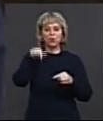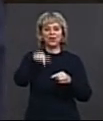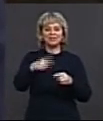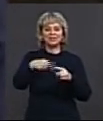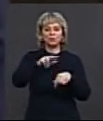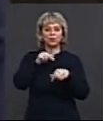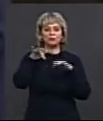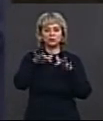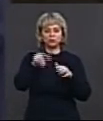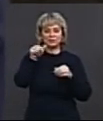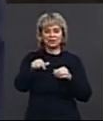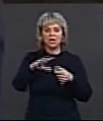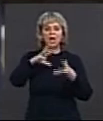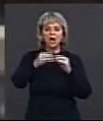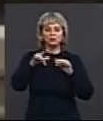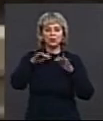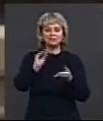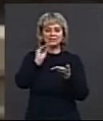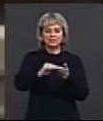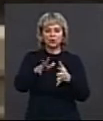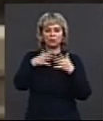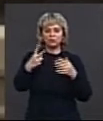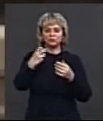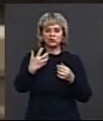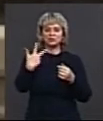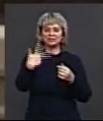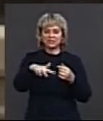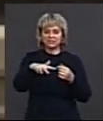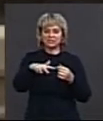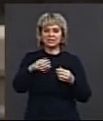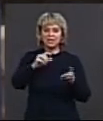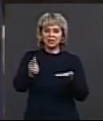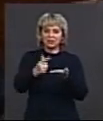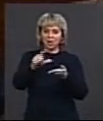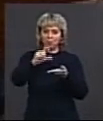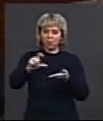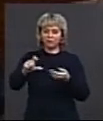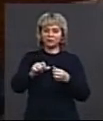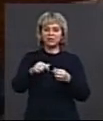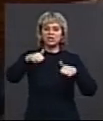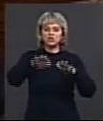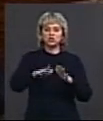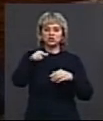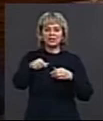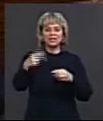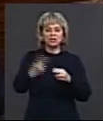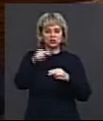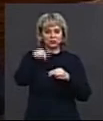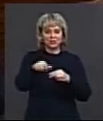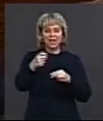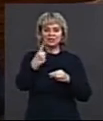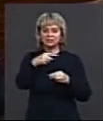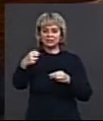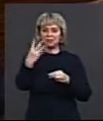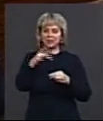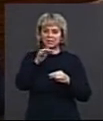данному уголовному делу. Объем дела составил более 230 томов. К лишению свободы на сроки от